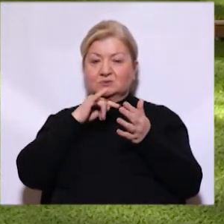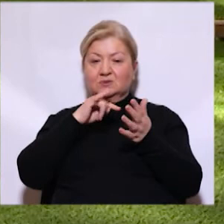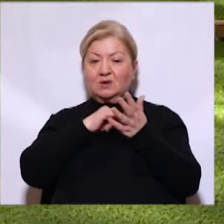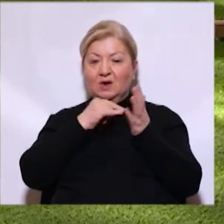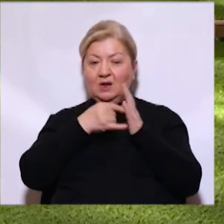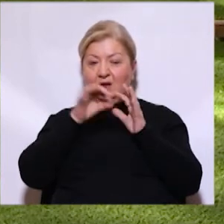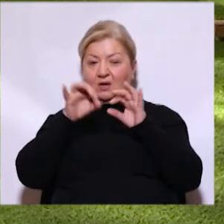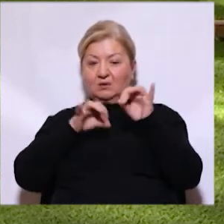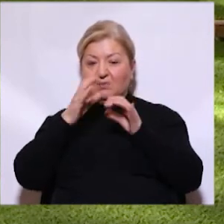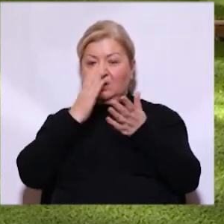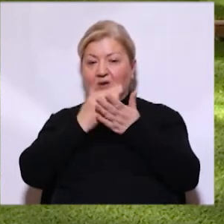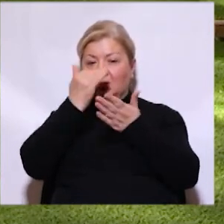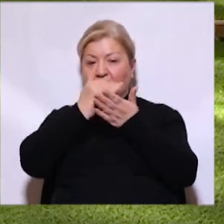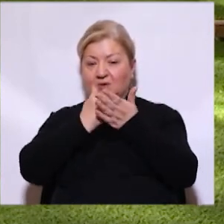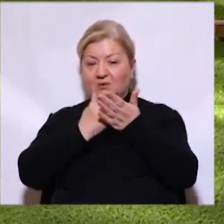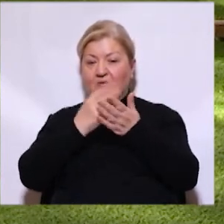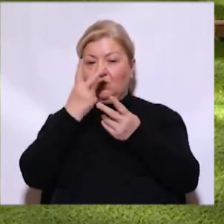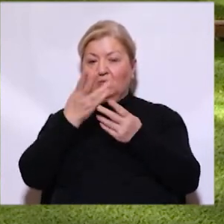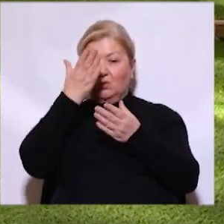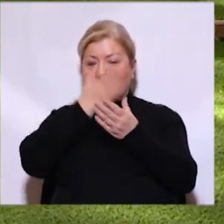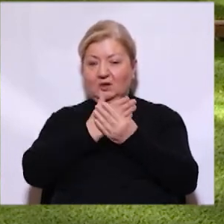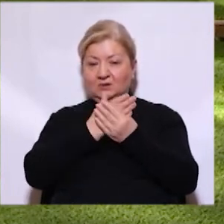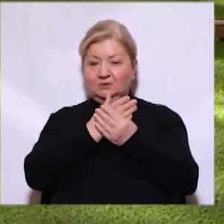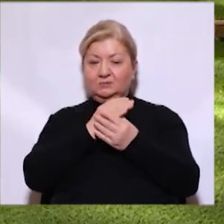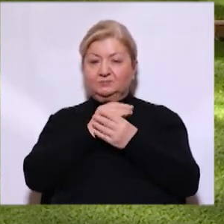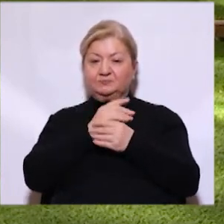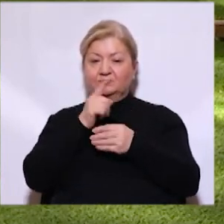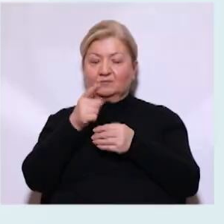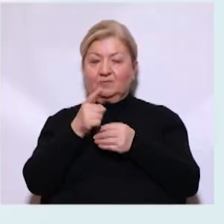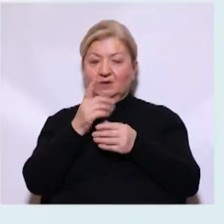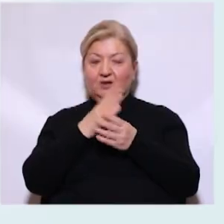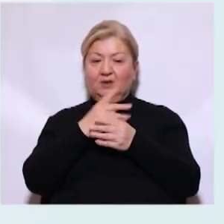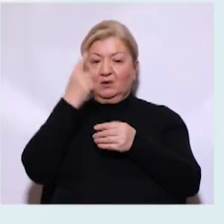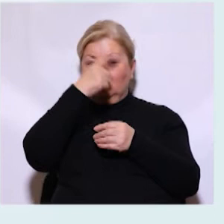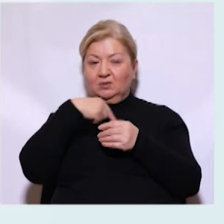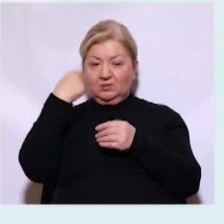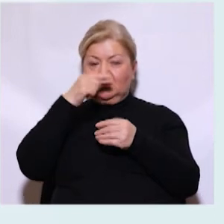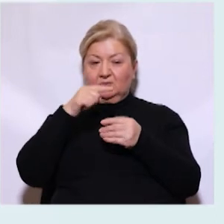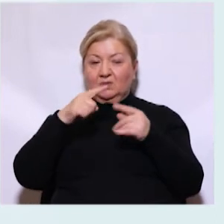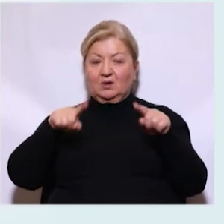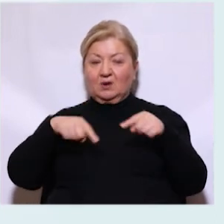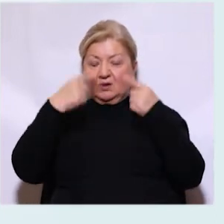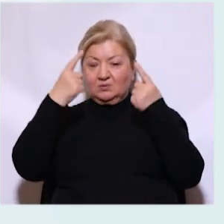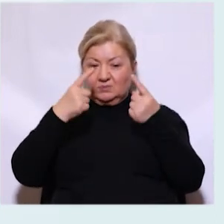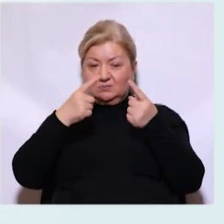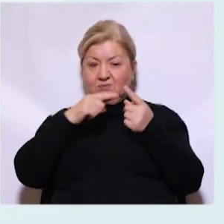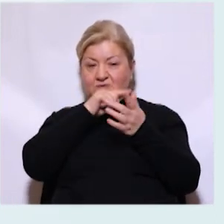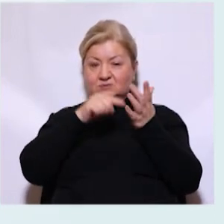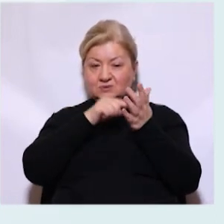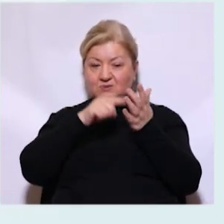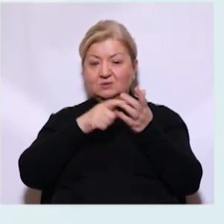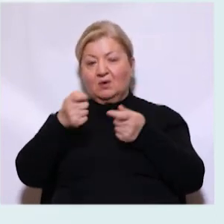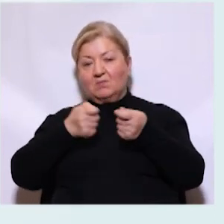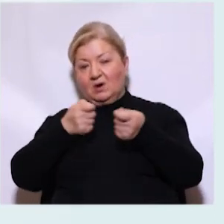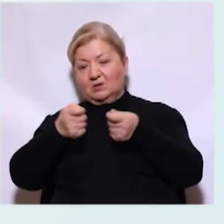გეგმას. როგორც ნახავთ, დაყოფილი არის ორ ნაწილად, ხო? ეს თქვენ იცით, პიროვნული განვითარების საკითხები და მართველობის